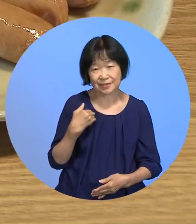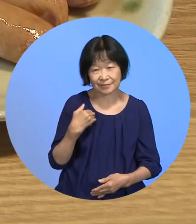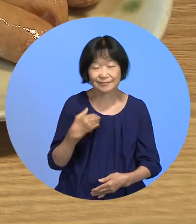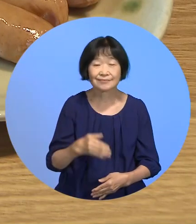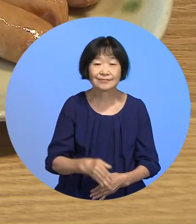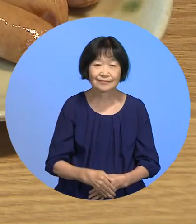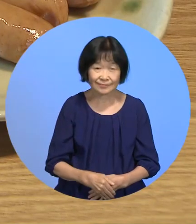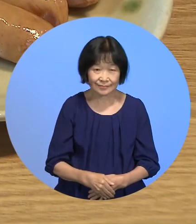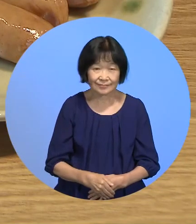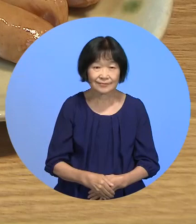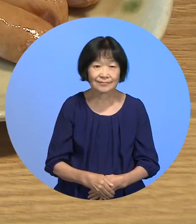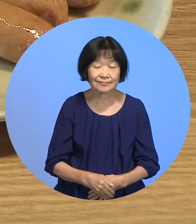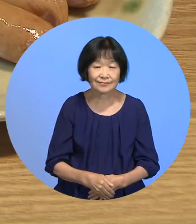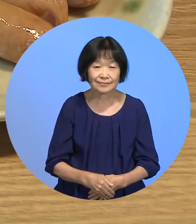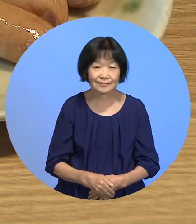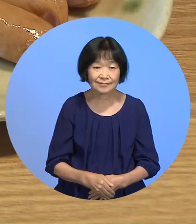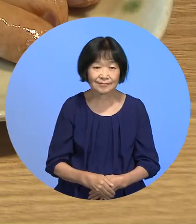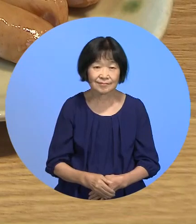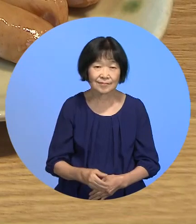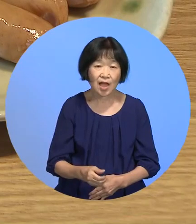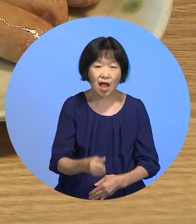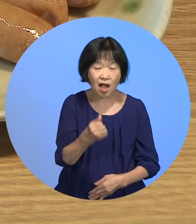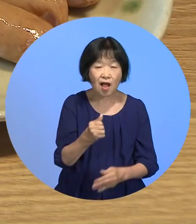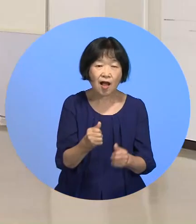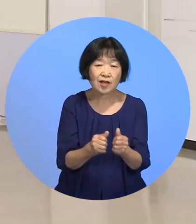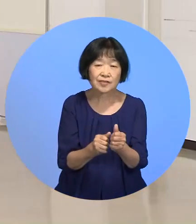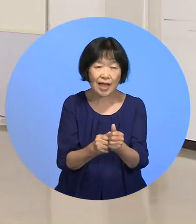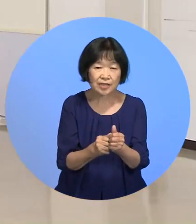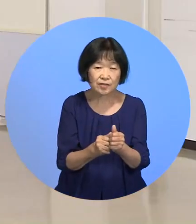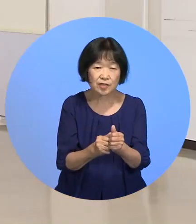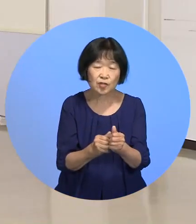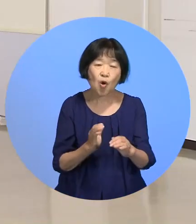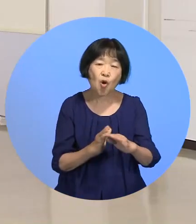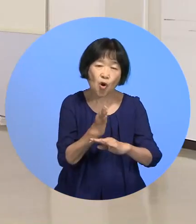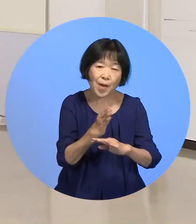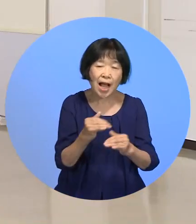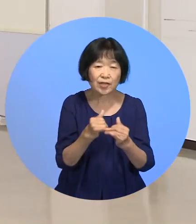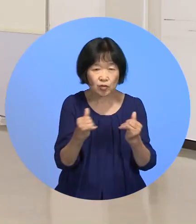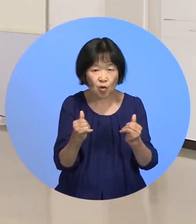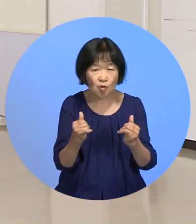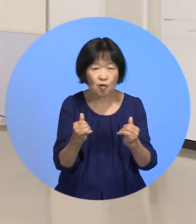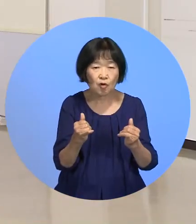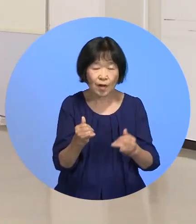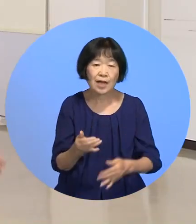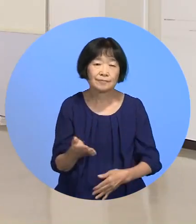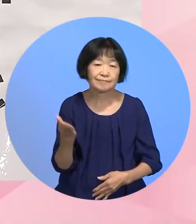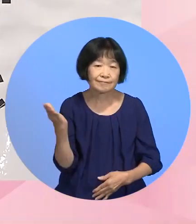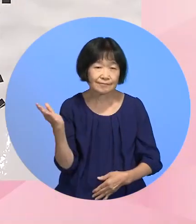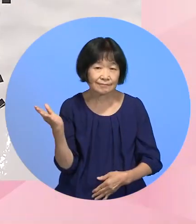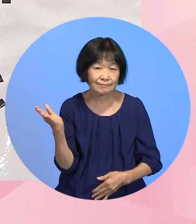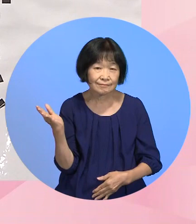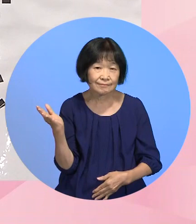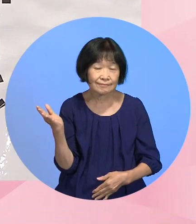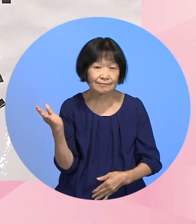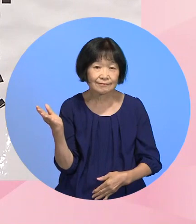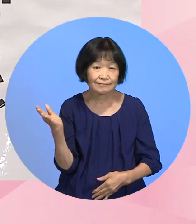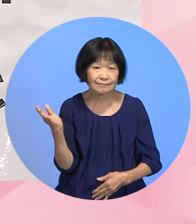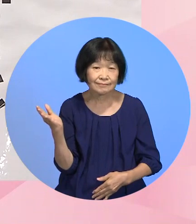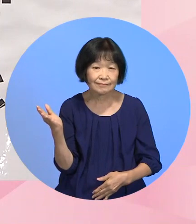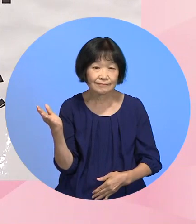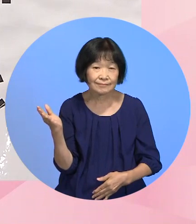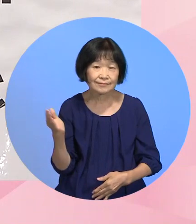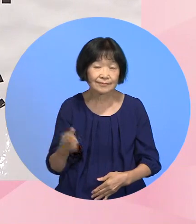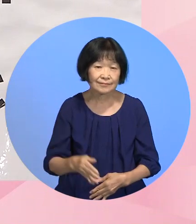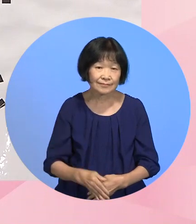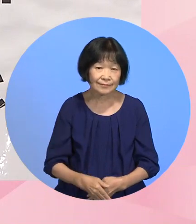していただけたらと思います。主菜が多い方についてはだいたい1日の目安が両手一